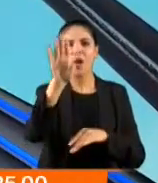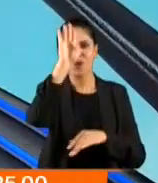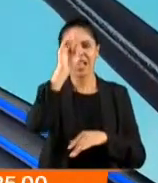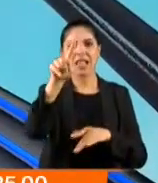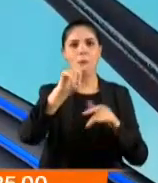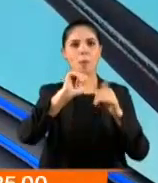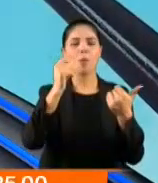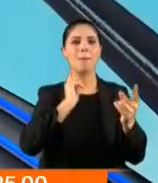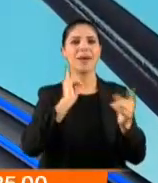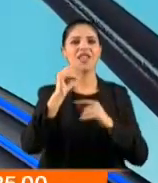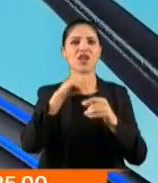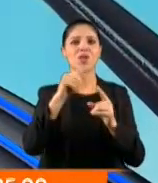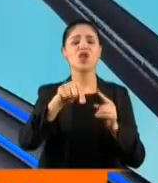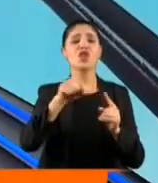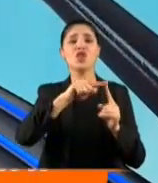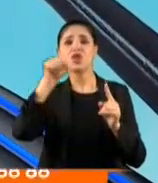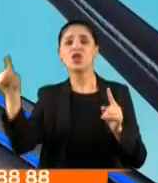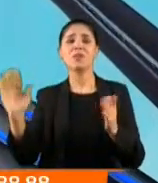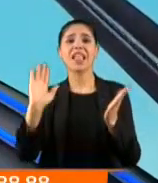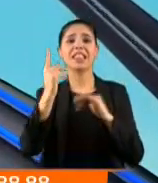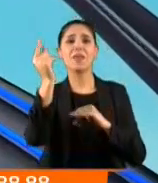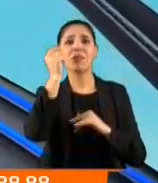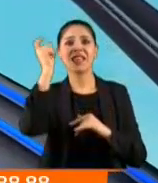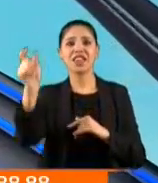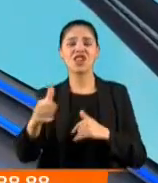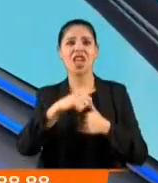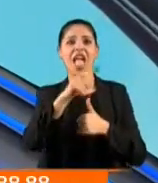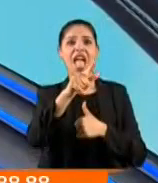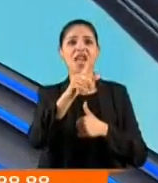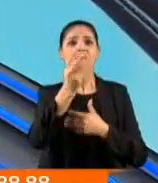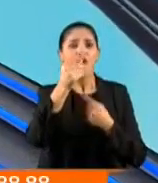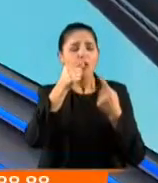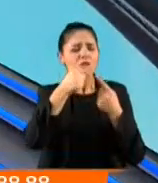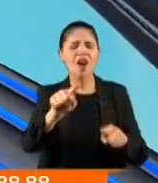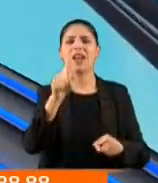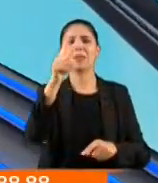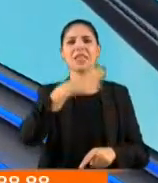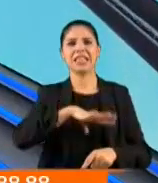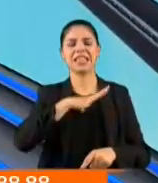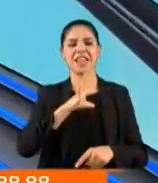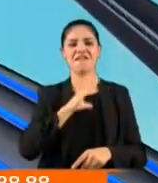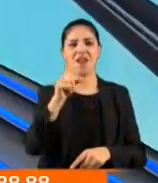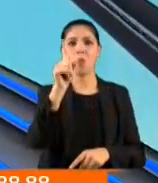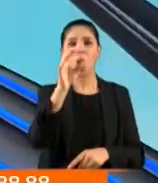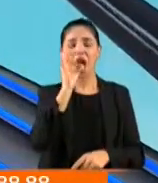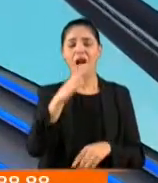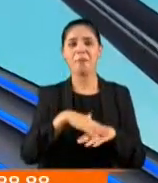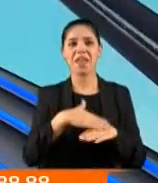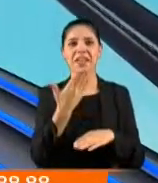bir boşanma davasında şimdiye kadar taraflardan birinden eşi benzeri görülmemiş bir istek geldi. Zaten o nedenle bu haberi yaptık biz